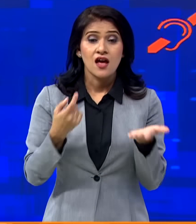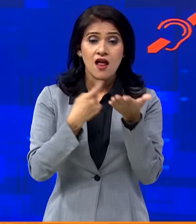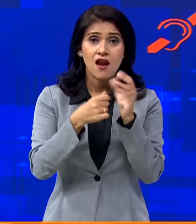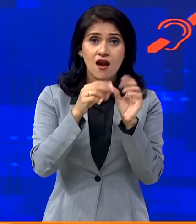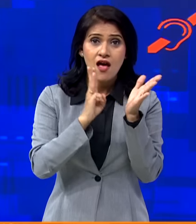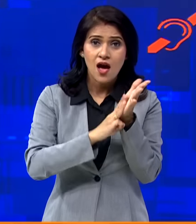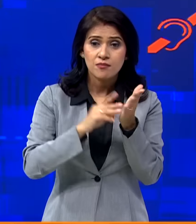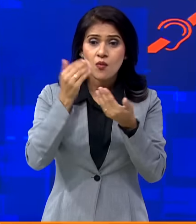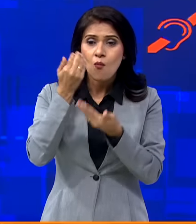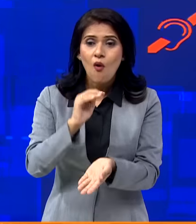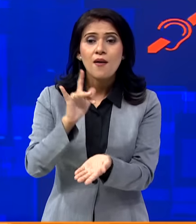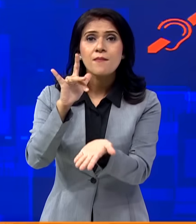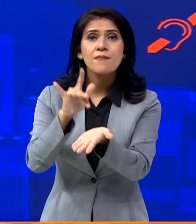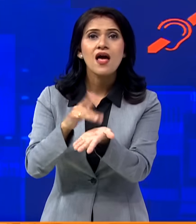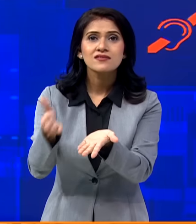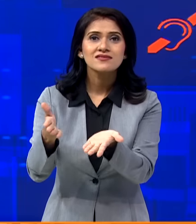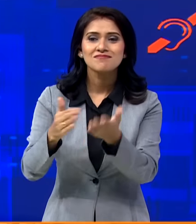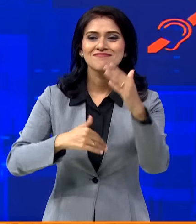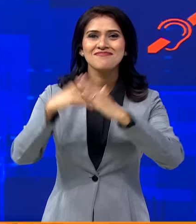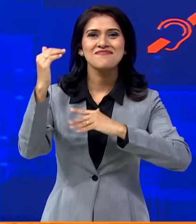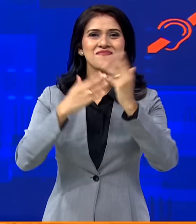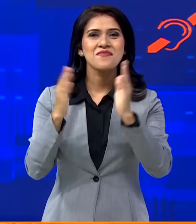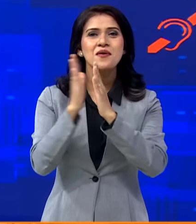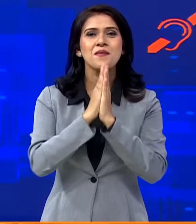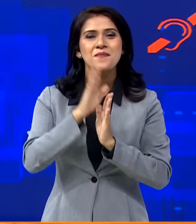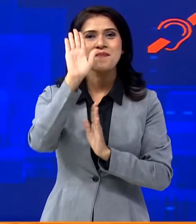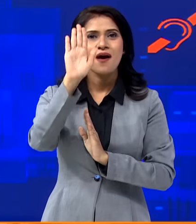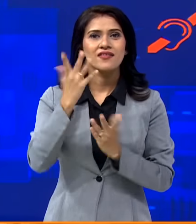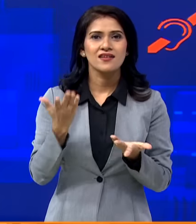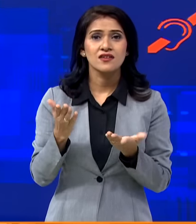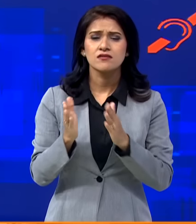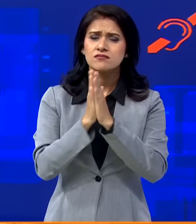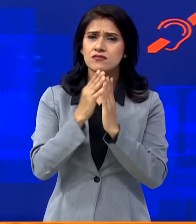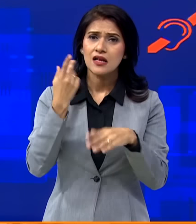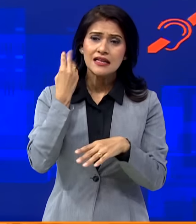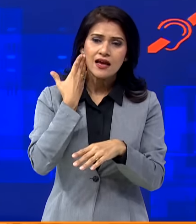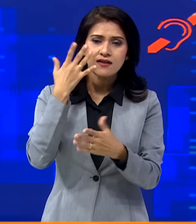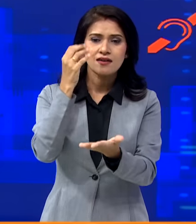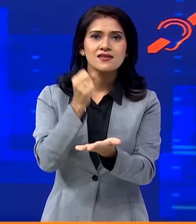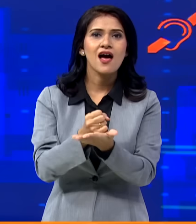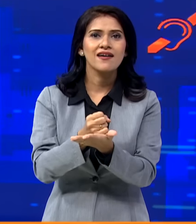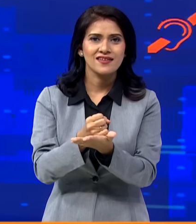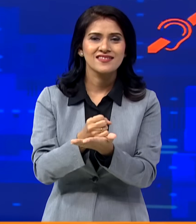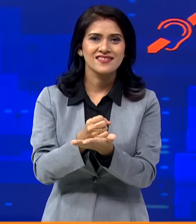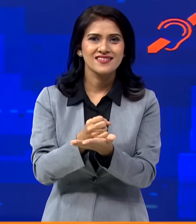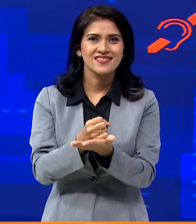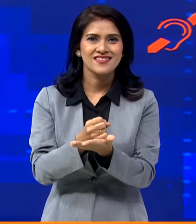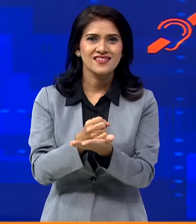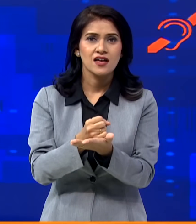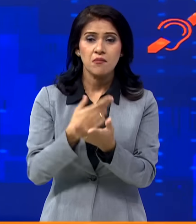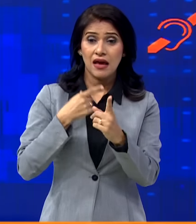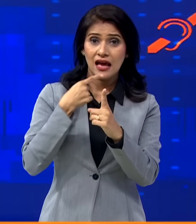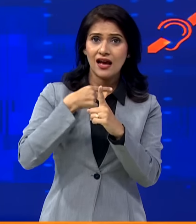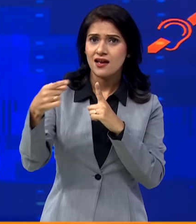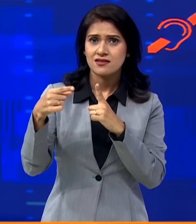की जन्मभूमि का मंदिर बनकर के तैयार हुआ और उसकी प्राण प्रतिष्ठा समारोह की तिथि सुनिश्चित हुई उसका विरोध